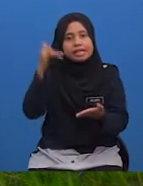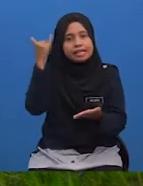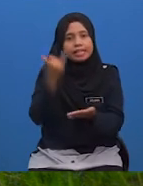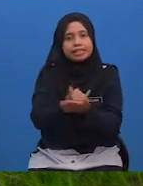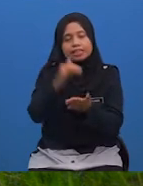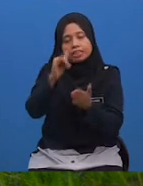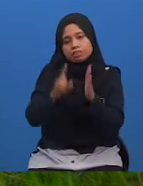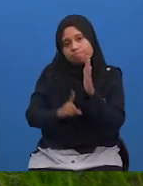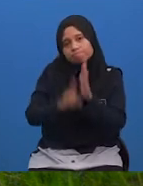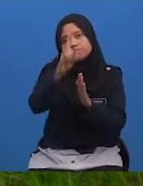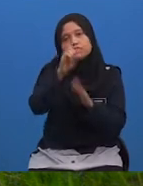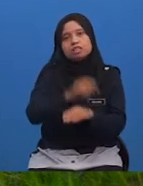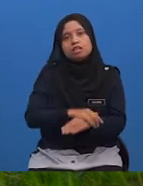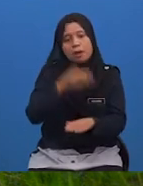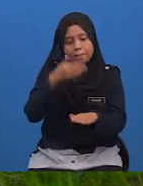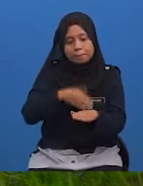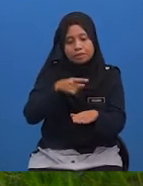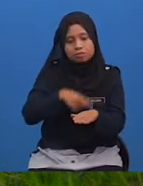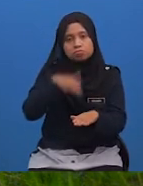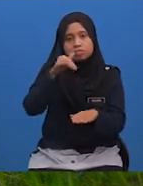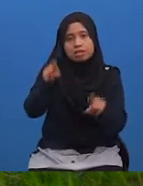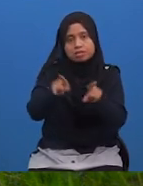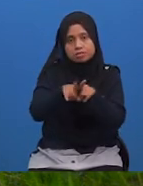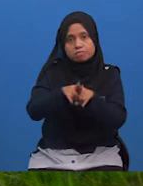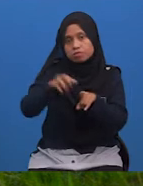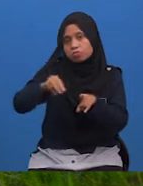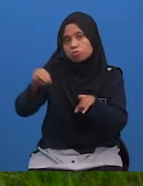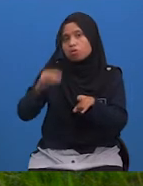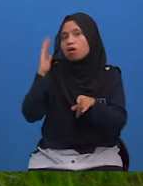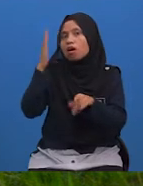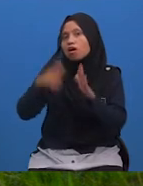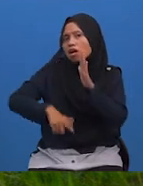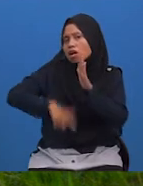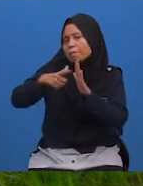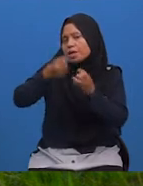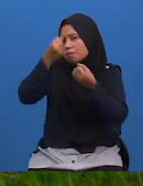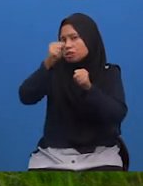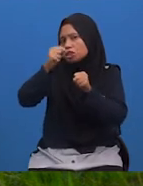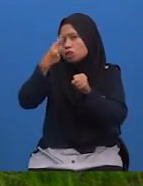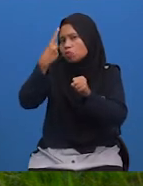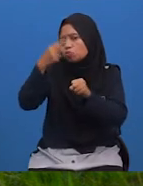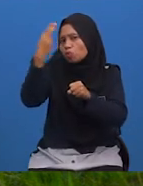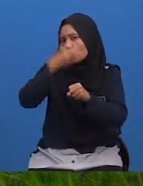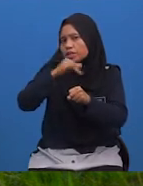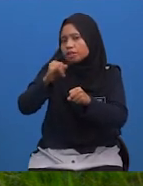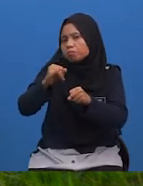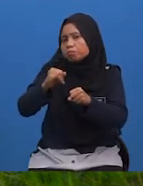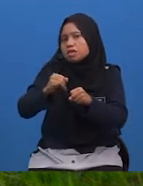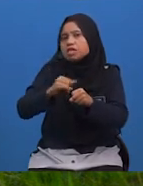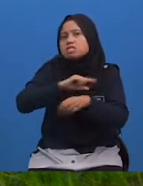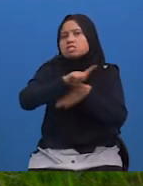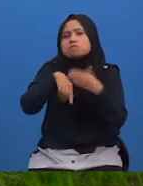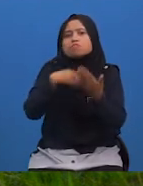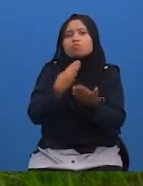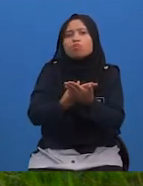keyakinan yang tinggi. Pada masa yang sama, murid-murid akan lebih bersedia untuk menghadapi